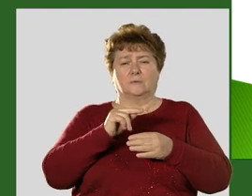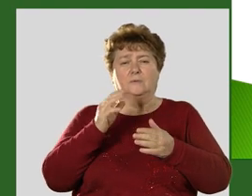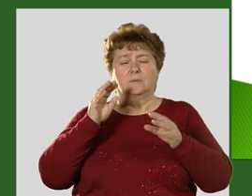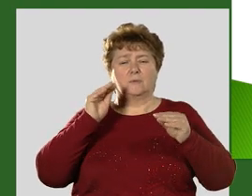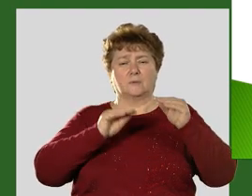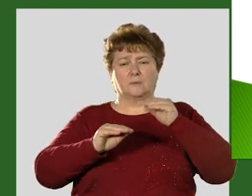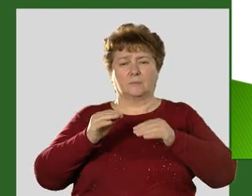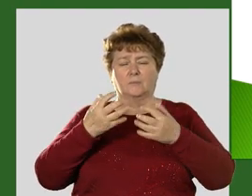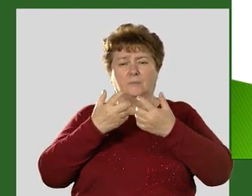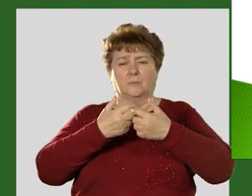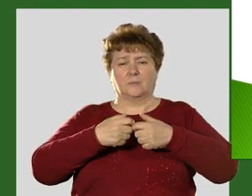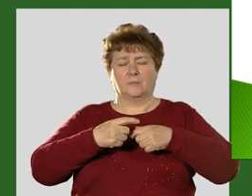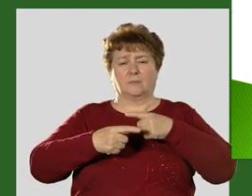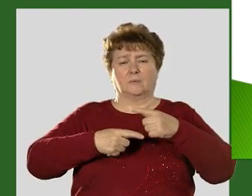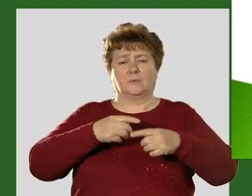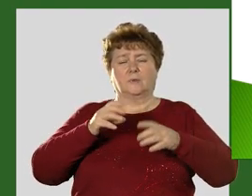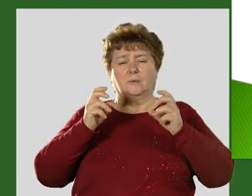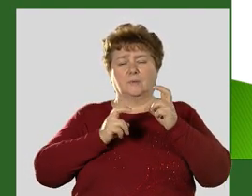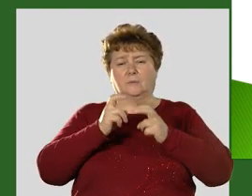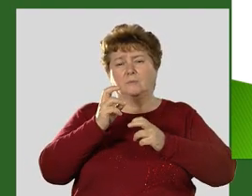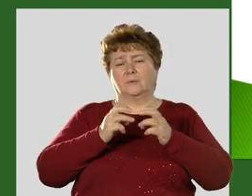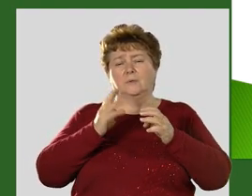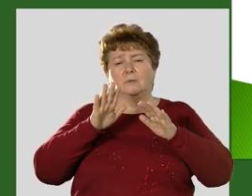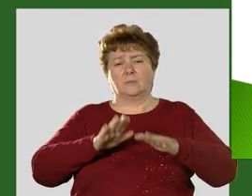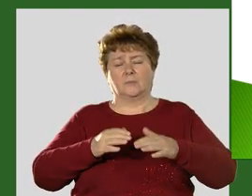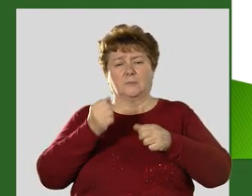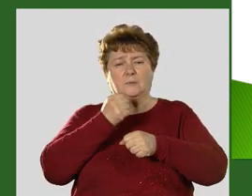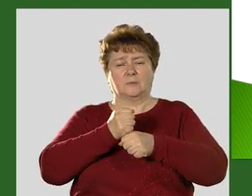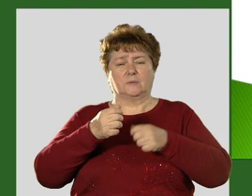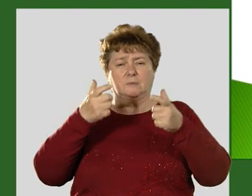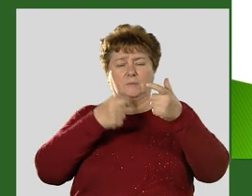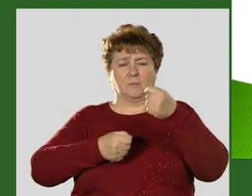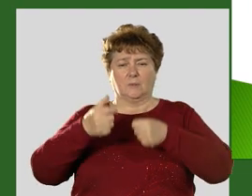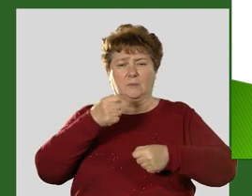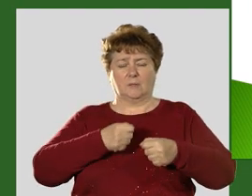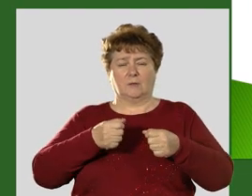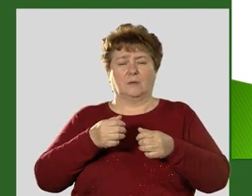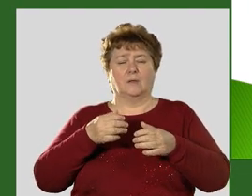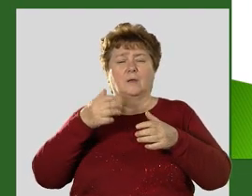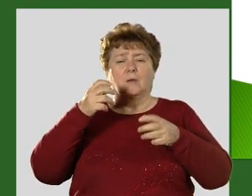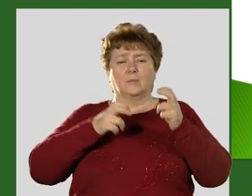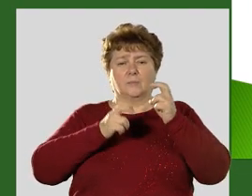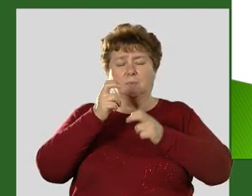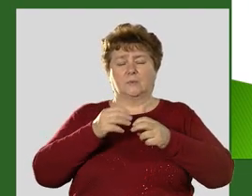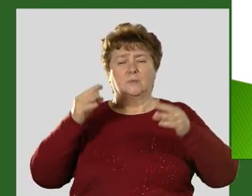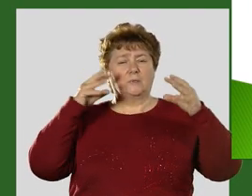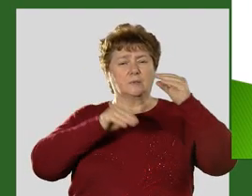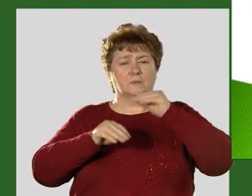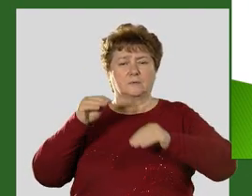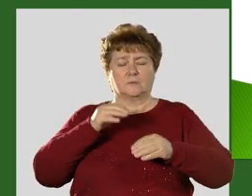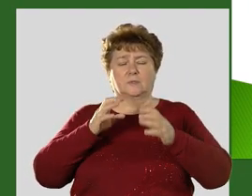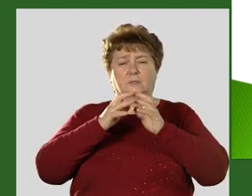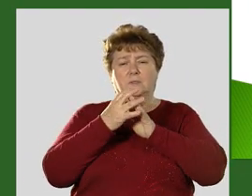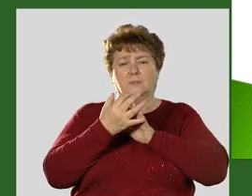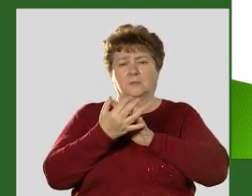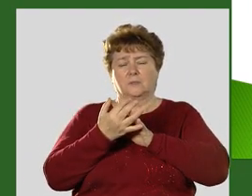является размещение перерабатывающих предприятий на месте производства молока. Поэтому предприятия сосредоточены в